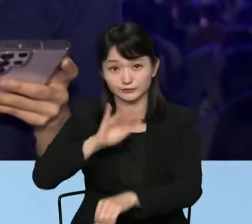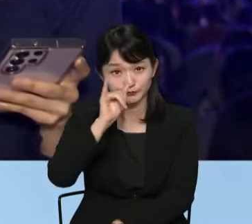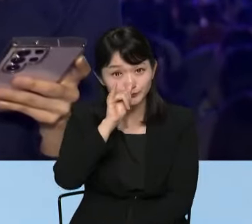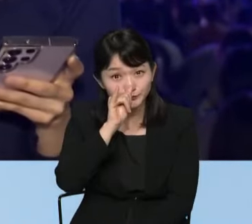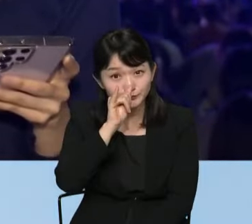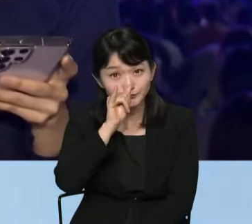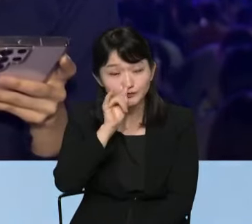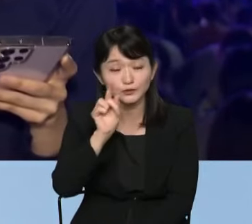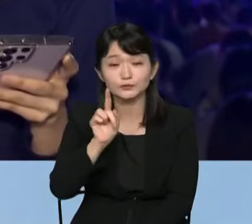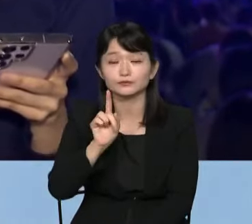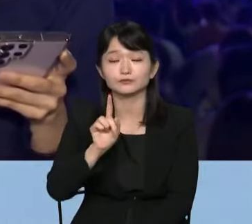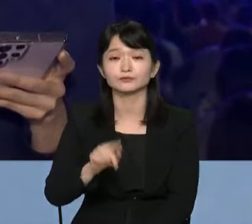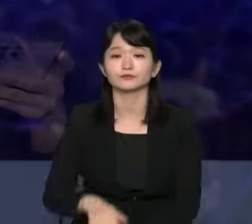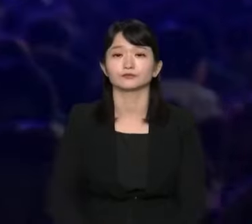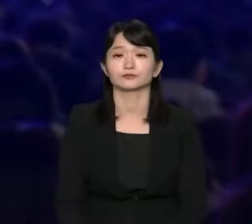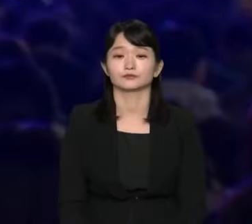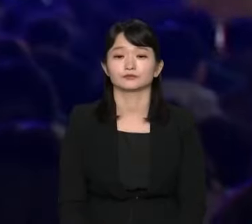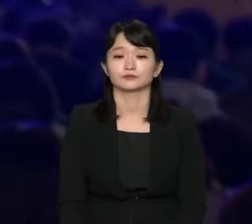있습니까?